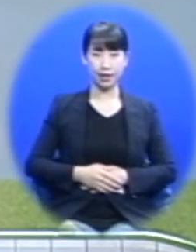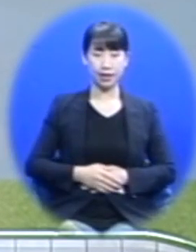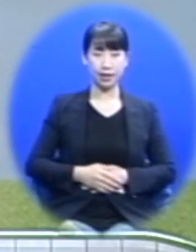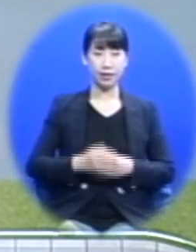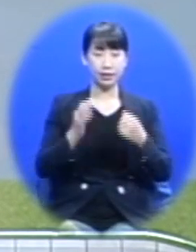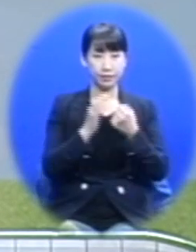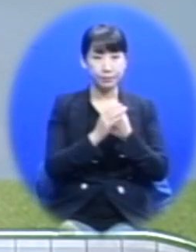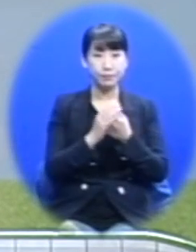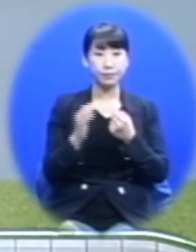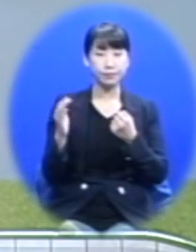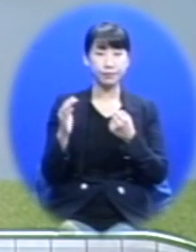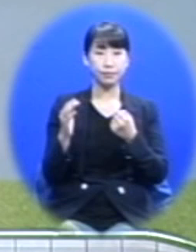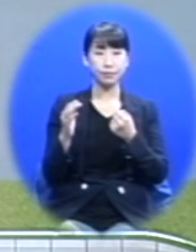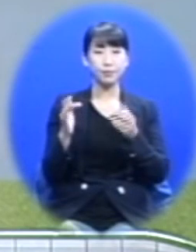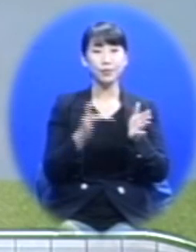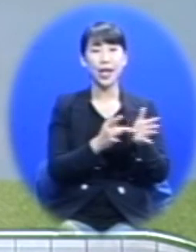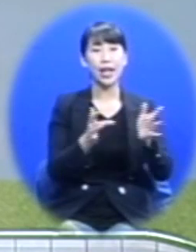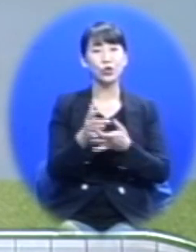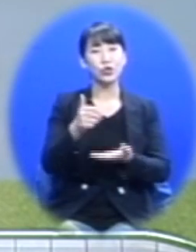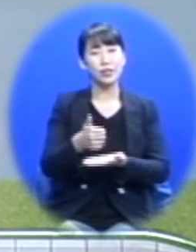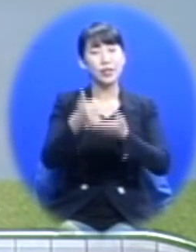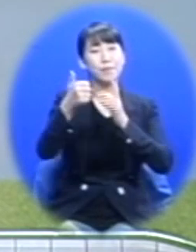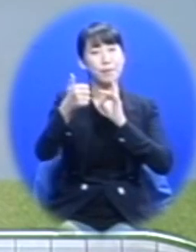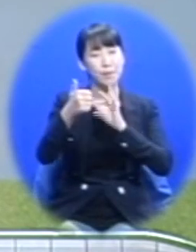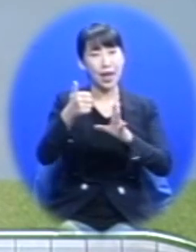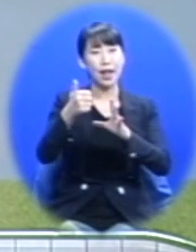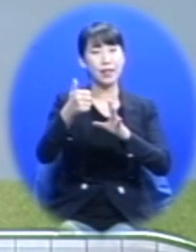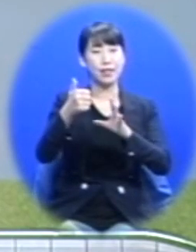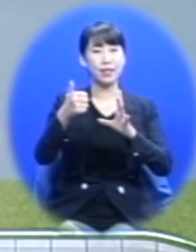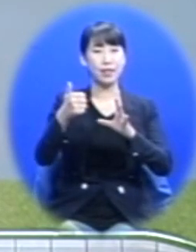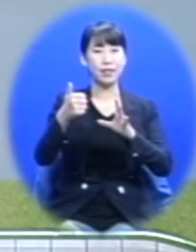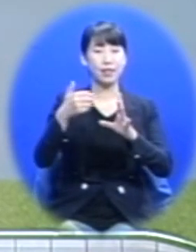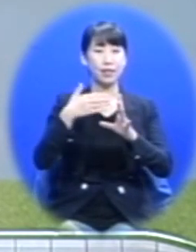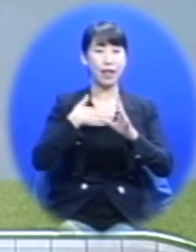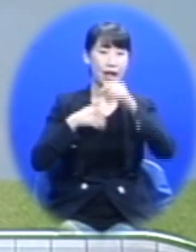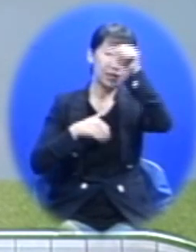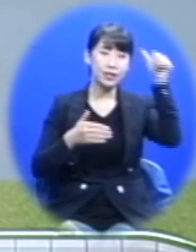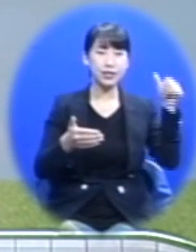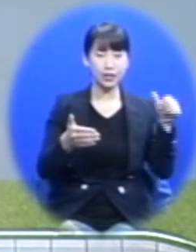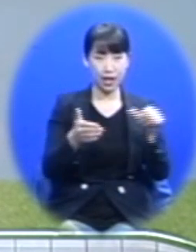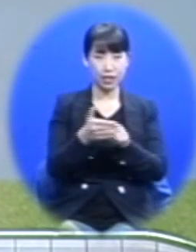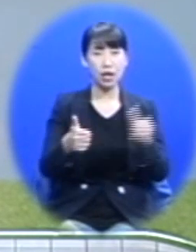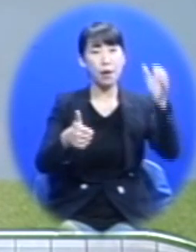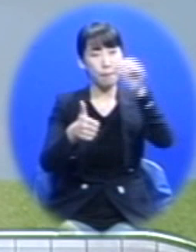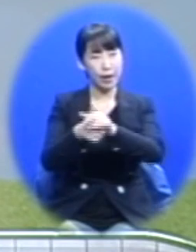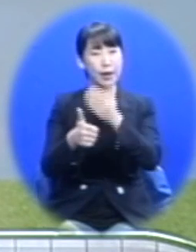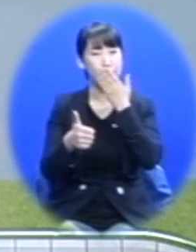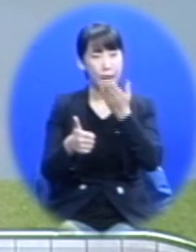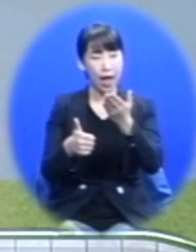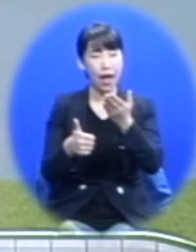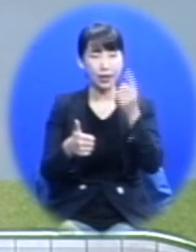때문에 그는 예수님 그분에게 자신의 인생을 금방 맡길 수가 있었어. 내가 믿을 분은 예수님밖에